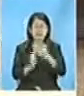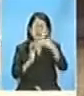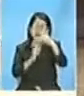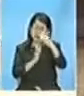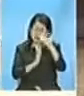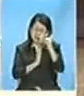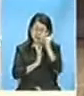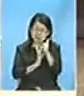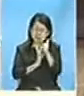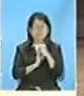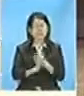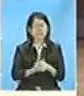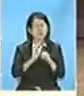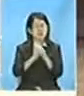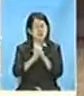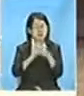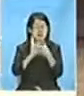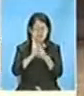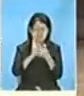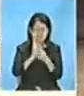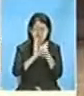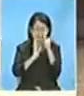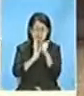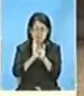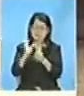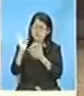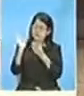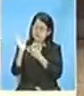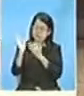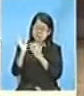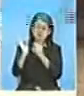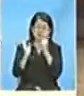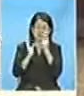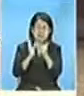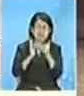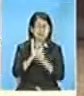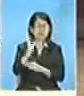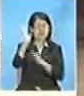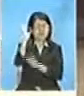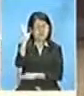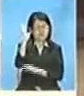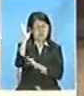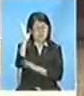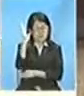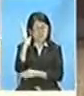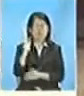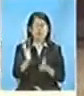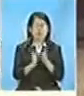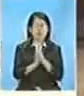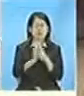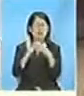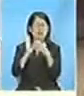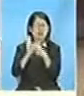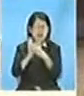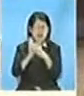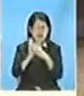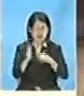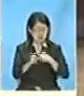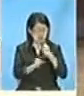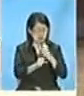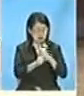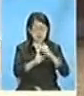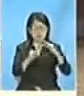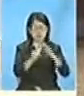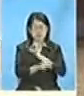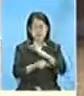นือภาคอีสานภาคตะวันออกภาคใต้และภาคกลางโดย